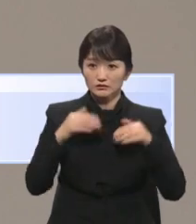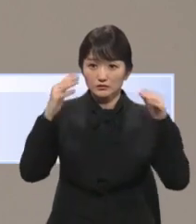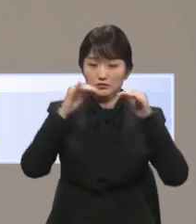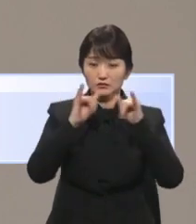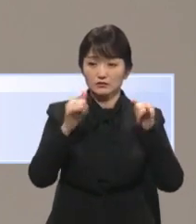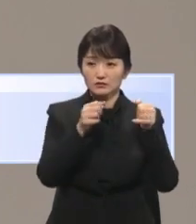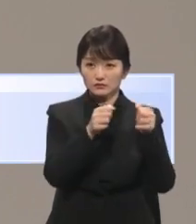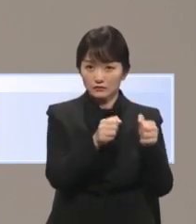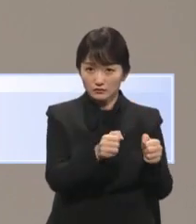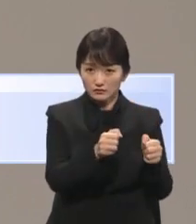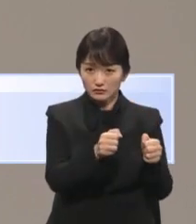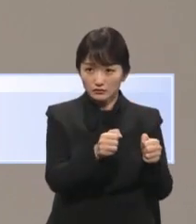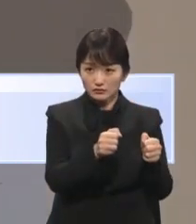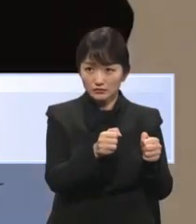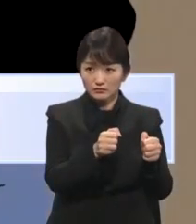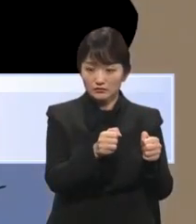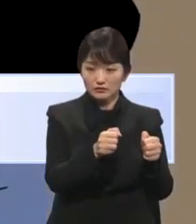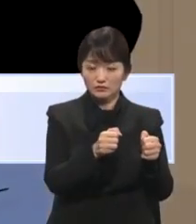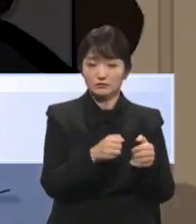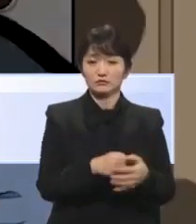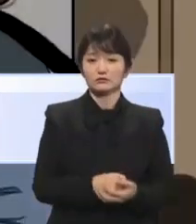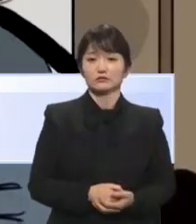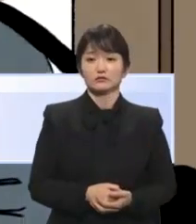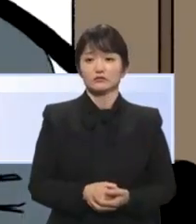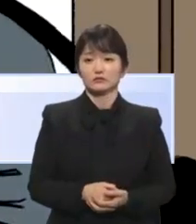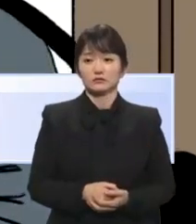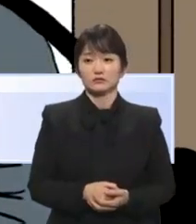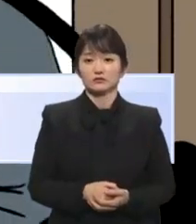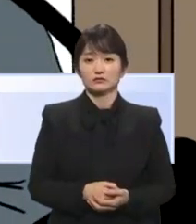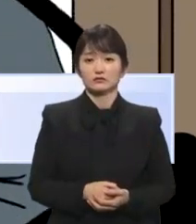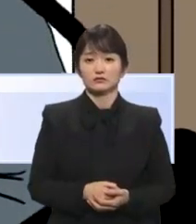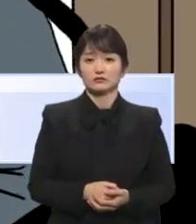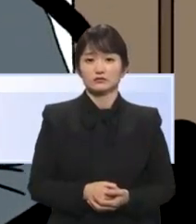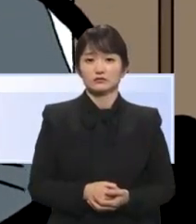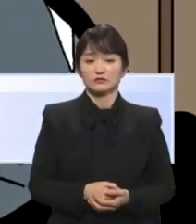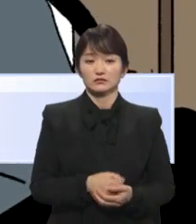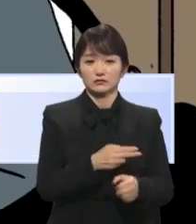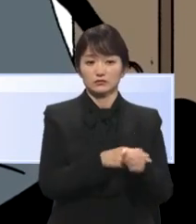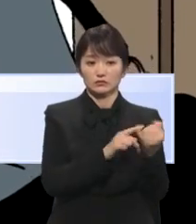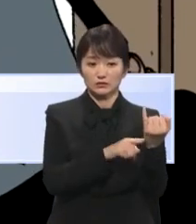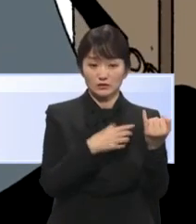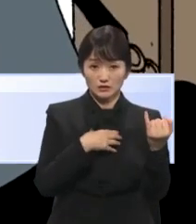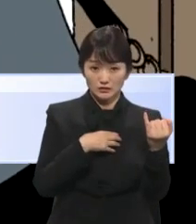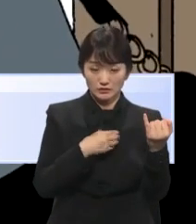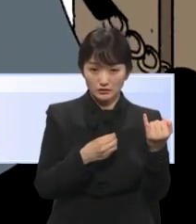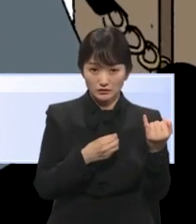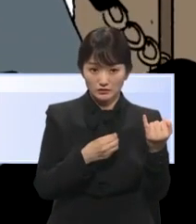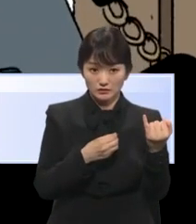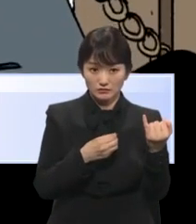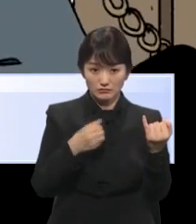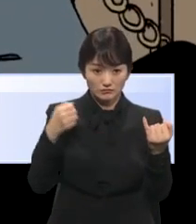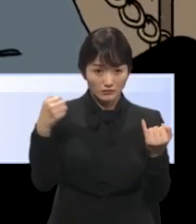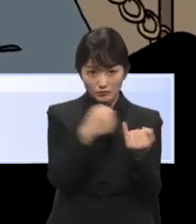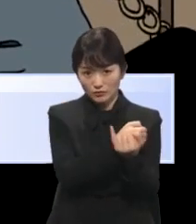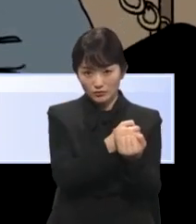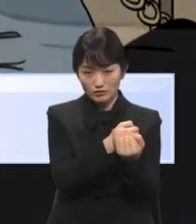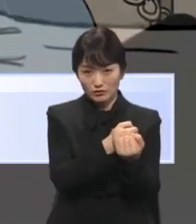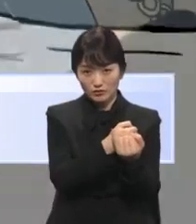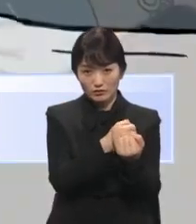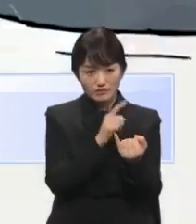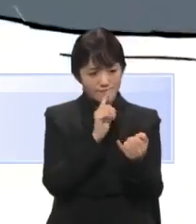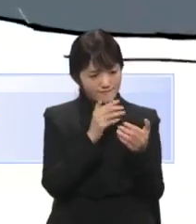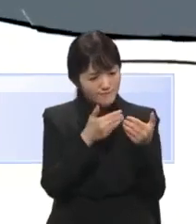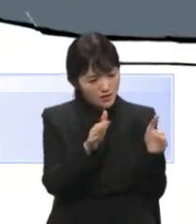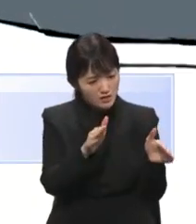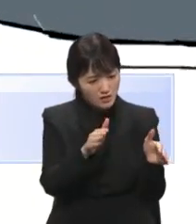존재와 환경이어야 되는데 아이들이 그런 사람이 그 안전해야 되는 환경 속에서 이제 폭행을 당하고 폭원을 행사하는